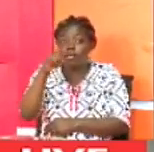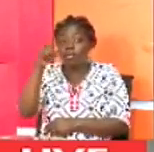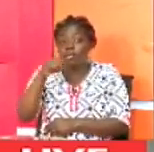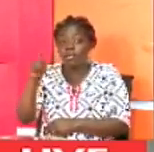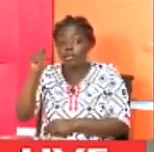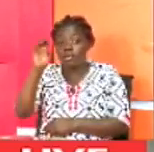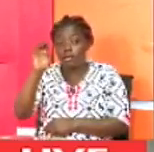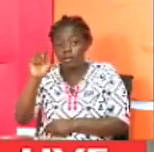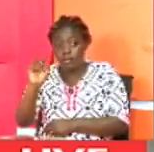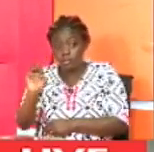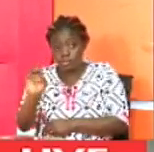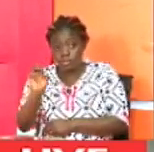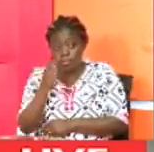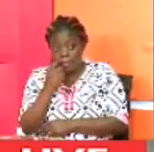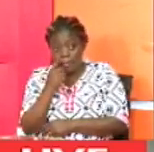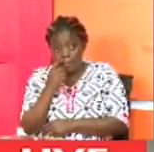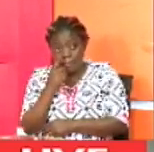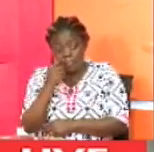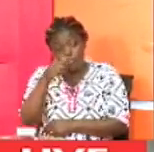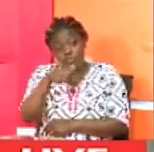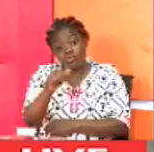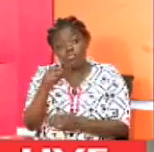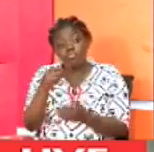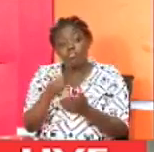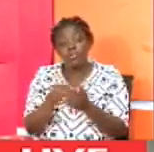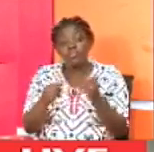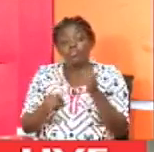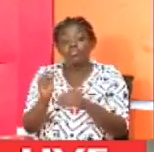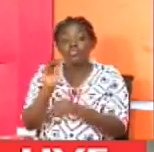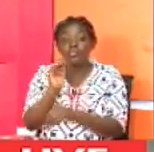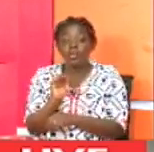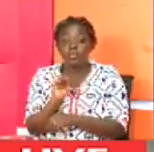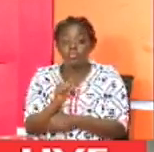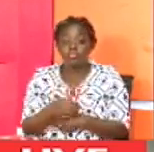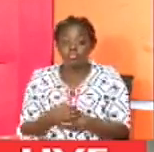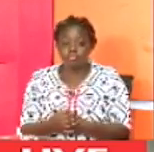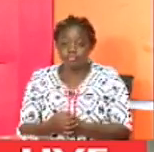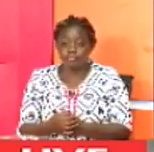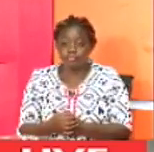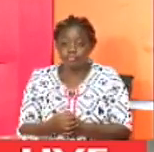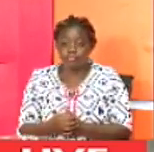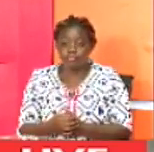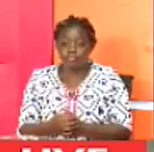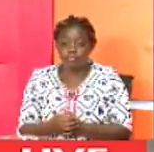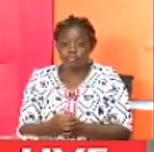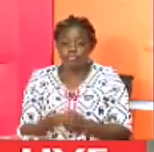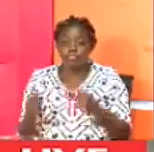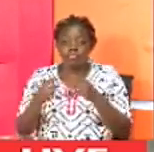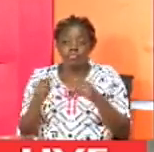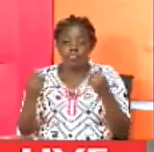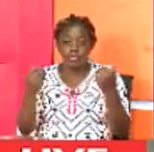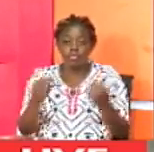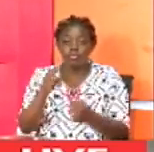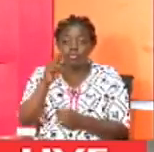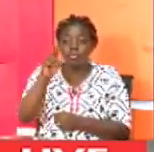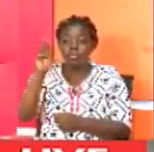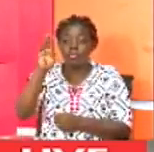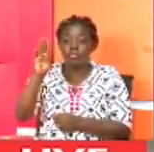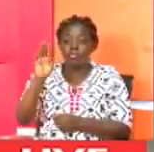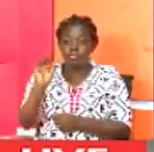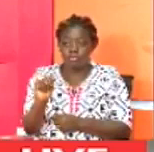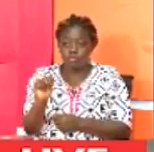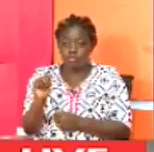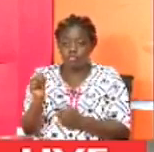nga gazeti erina essente ezaayo zeekusaba okuteeka omulimu ogwo mu gazeti yaabwe. Naye ffe wano ku URSB giba